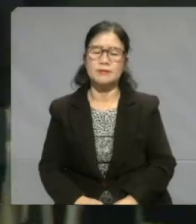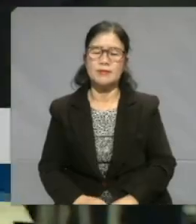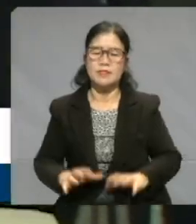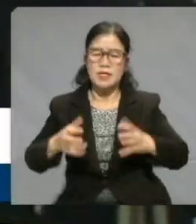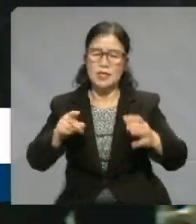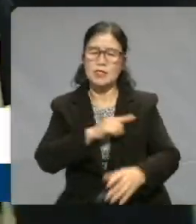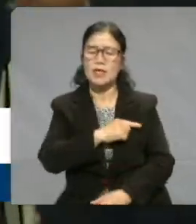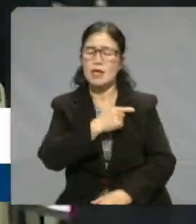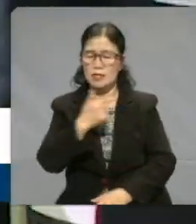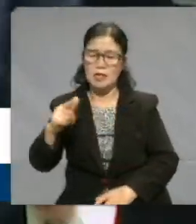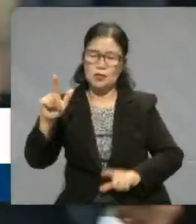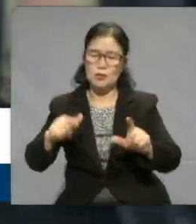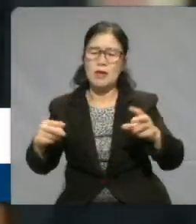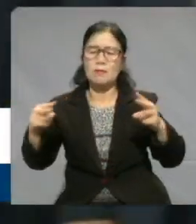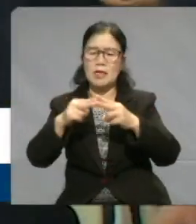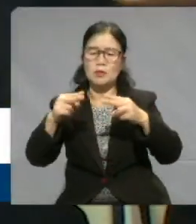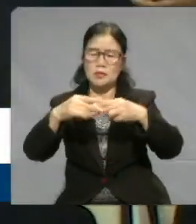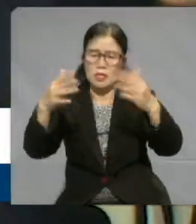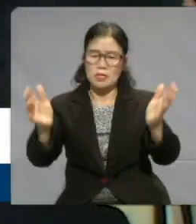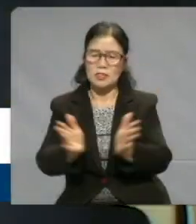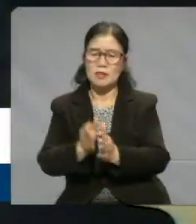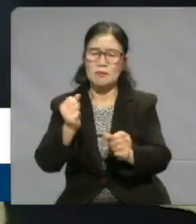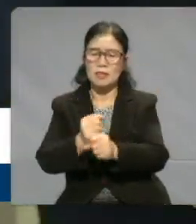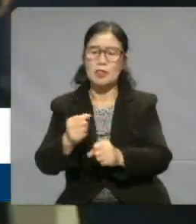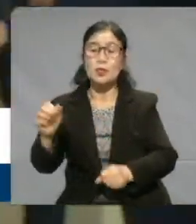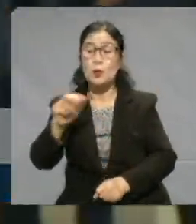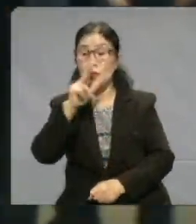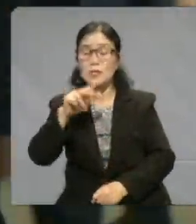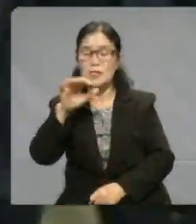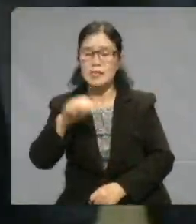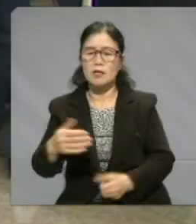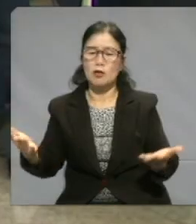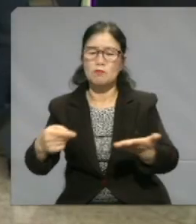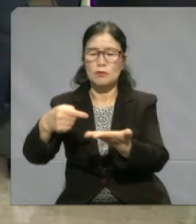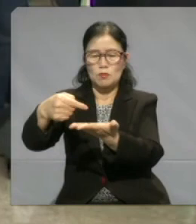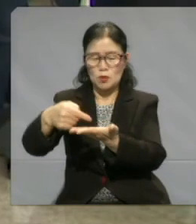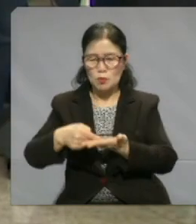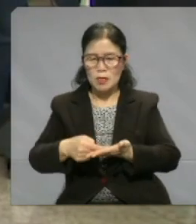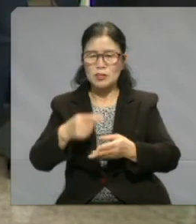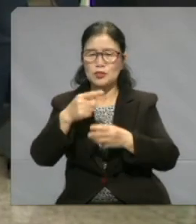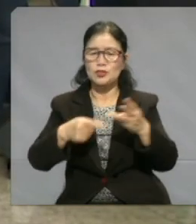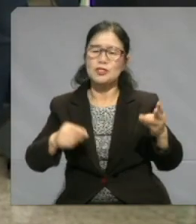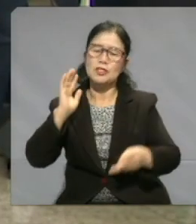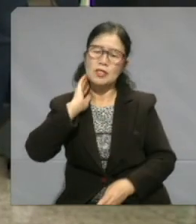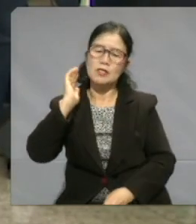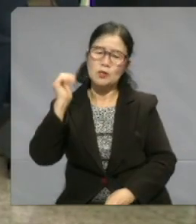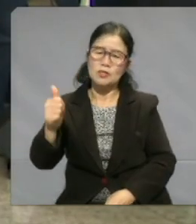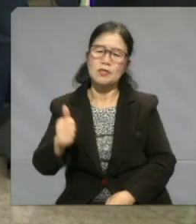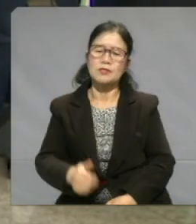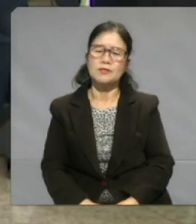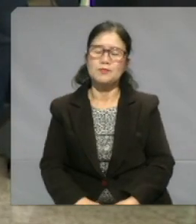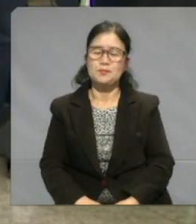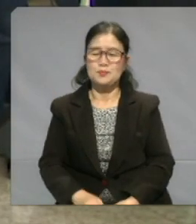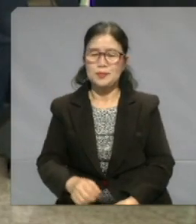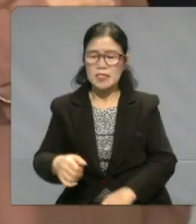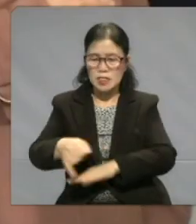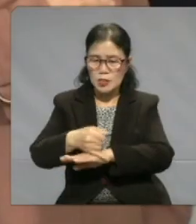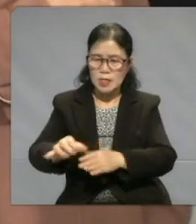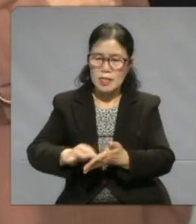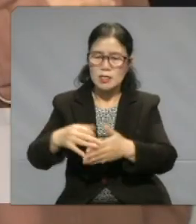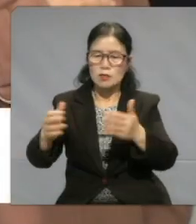세계 최대 규모의 반도체 클러스터가 조성될 용인에서 업무 보고를 받은 윤석열 대통령.